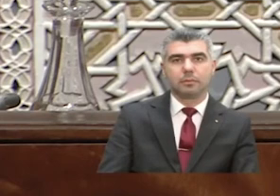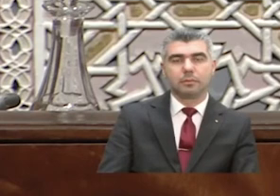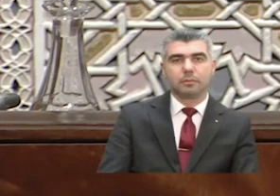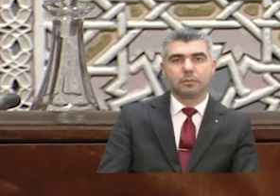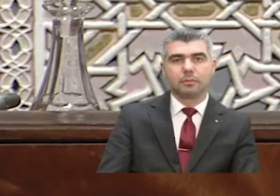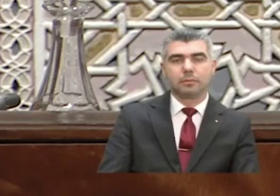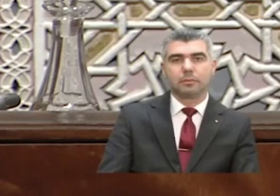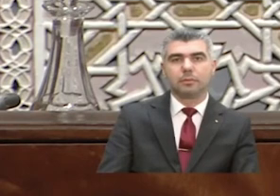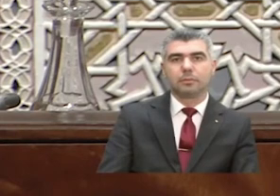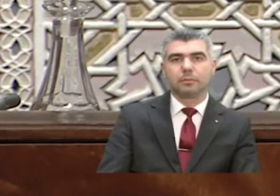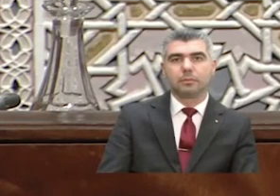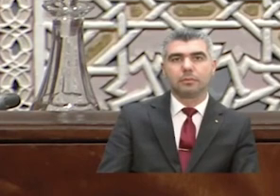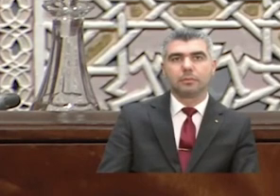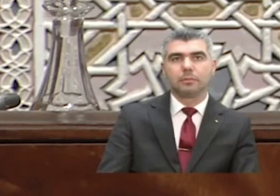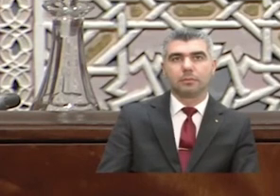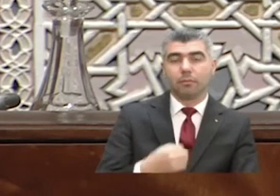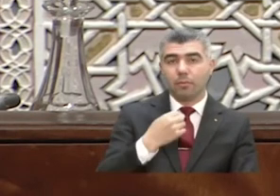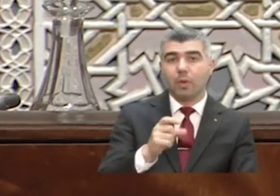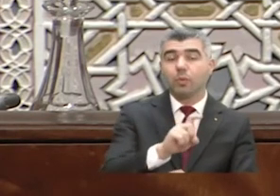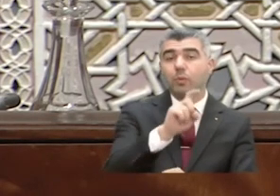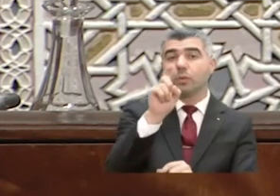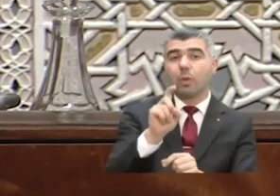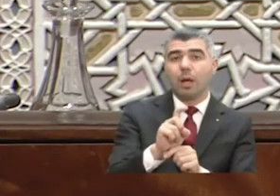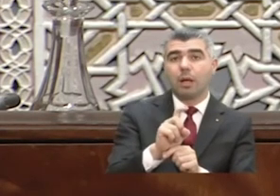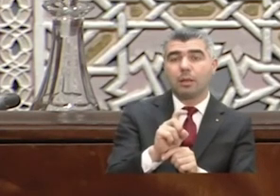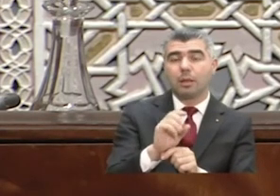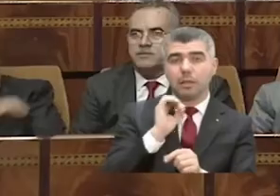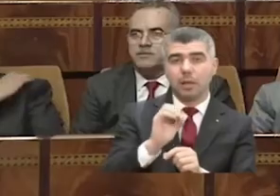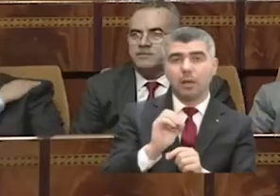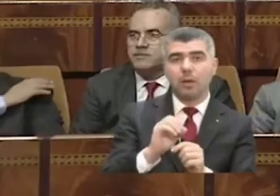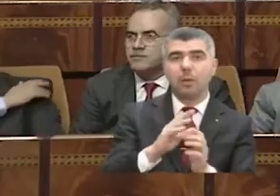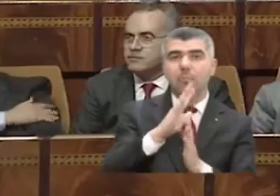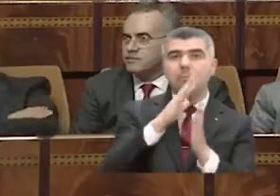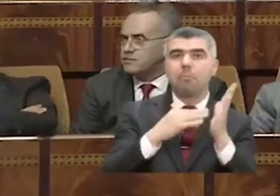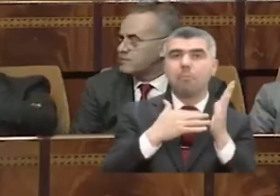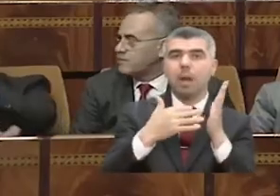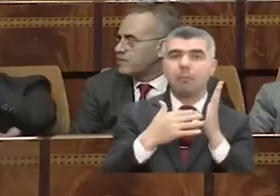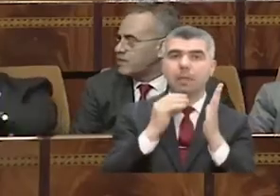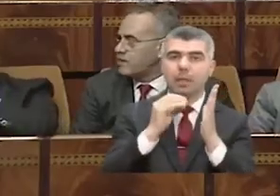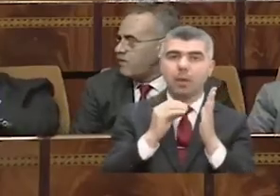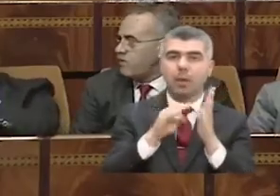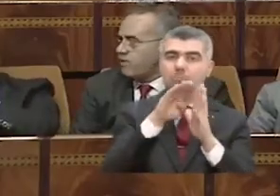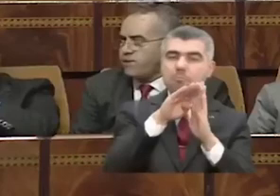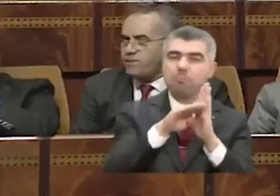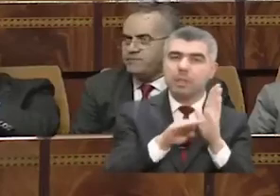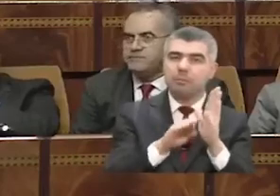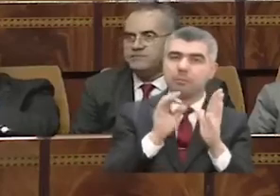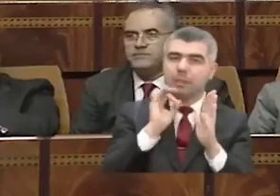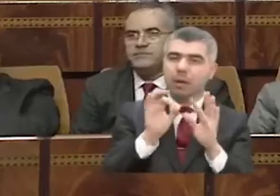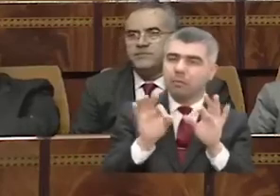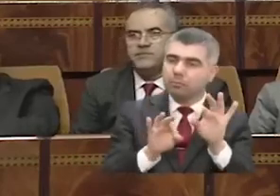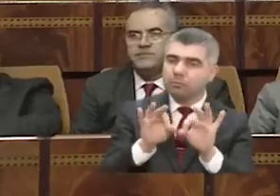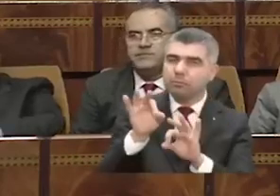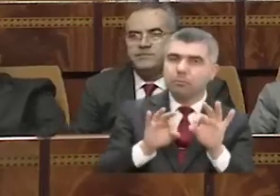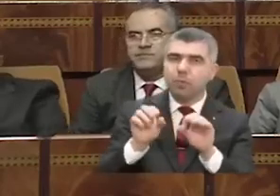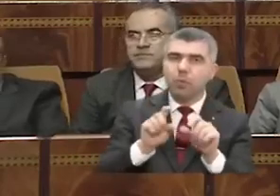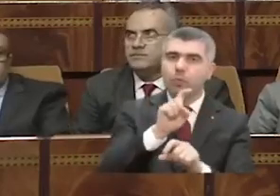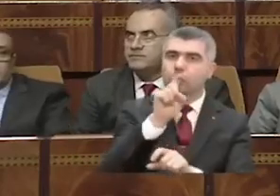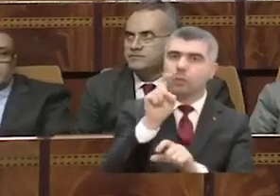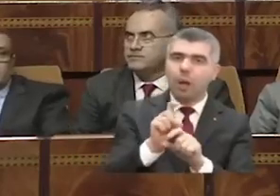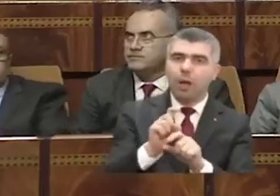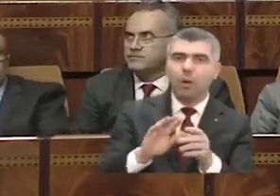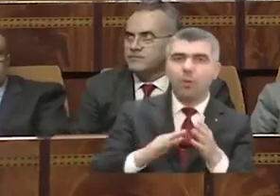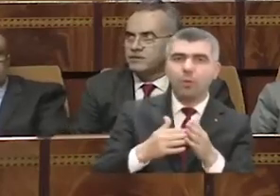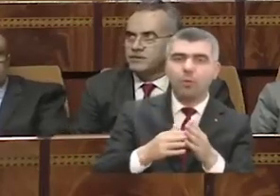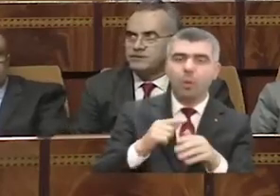أولا طريقة وضع الأسئلة ينظمها النظام الداخلي لمجلس النواب، أنا كتنظيم المكتب هو اللي كيدير أسئلة،